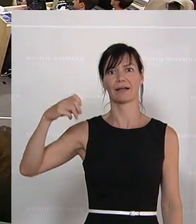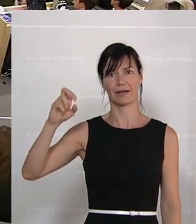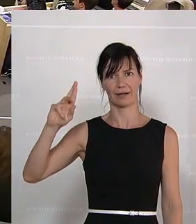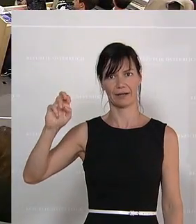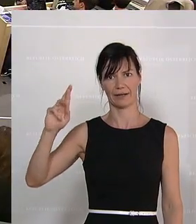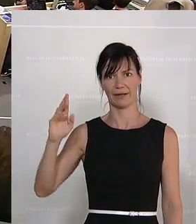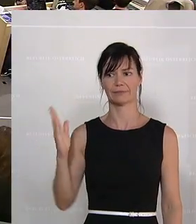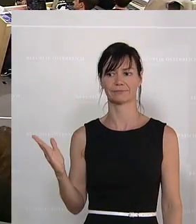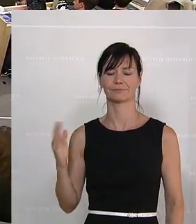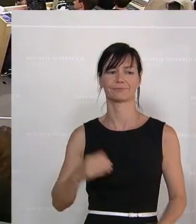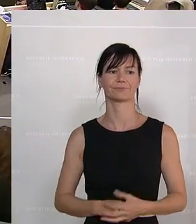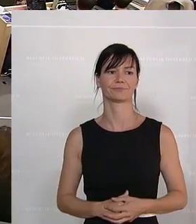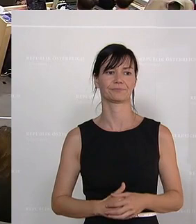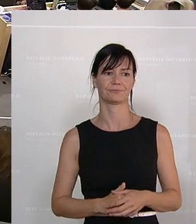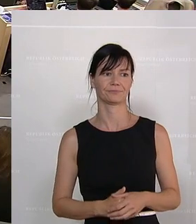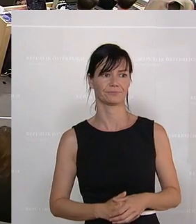fpö